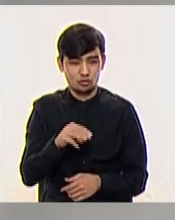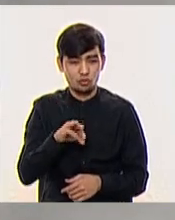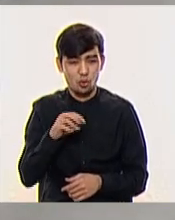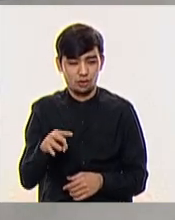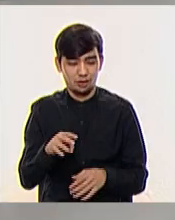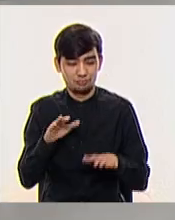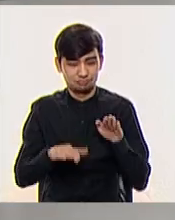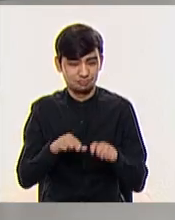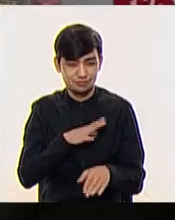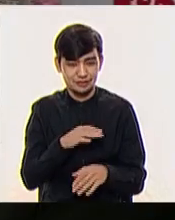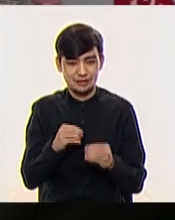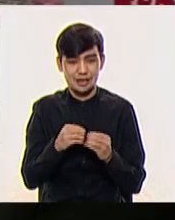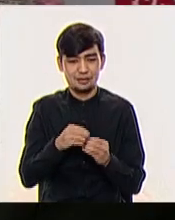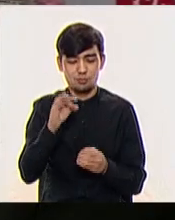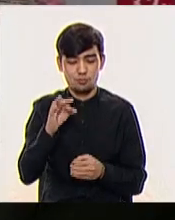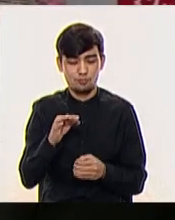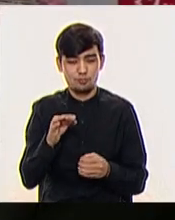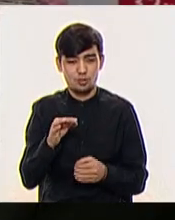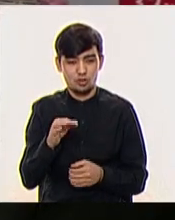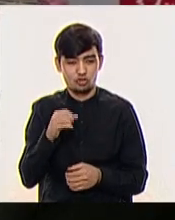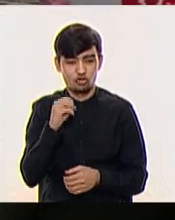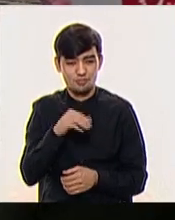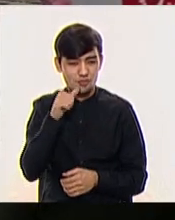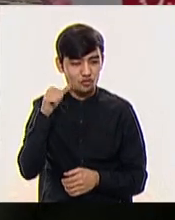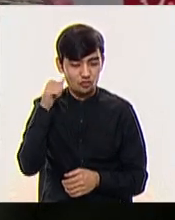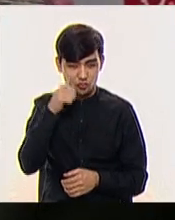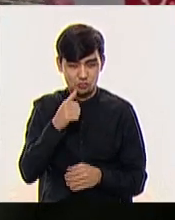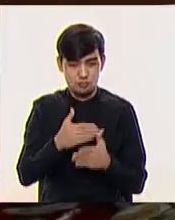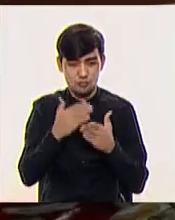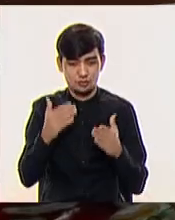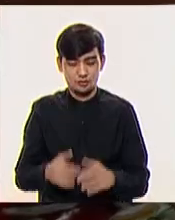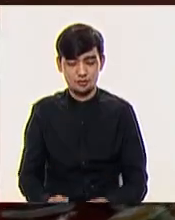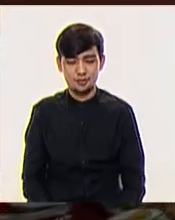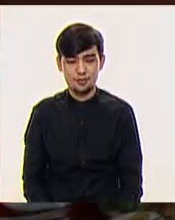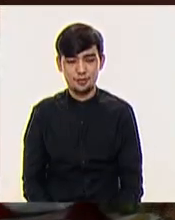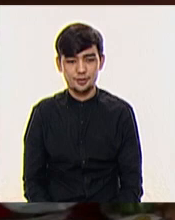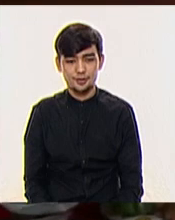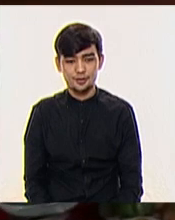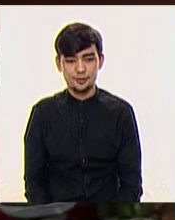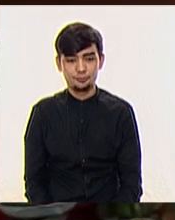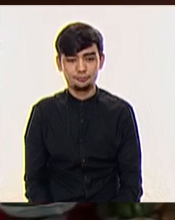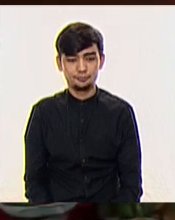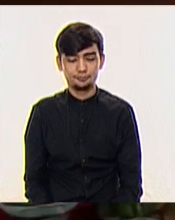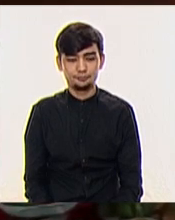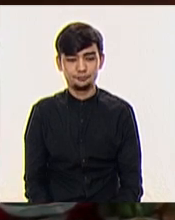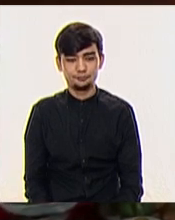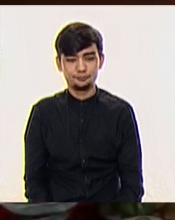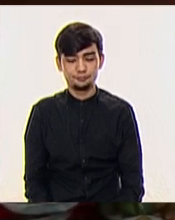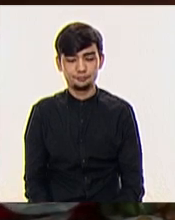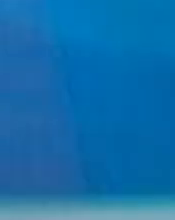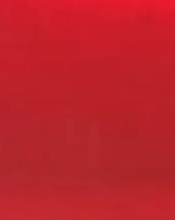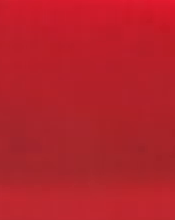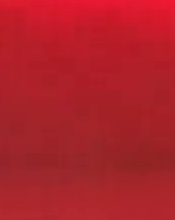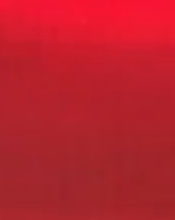а это на 10,5% больше, чем в прошлом году. Эльмира Иржанова, Азамат Кубегенов, Информбюро, Актюбинская